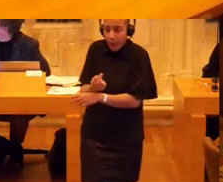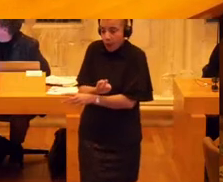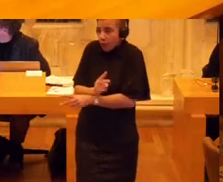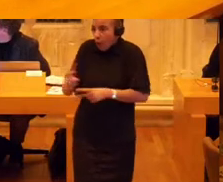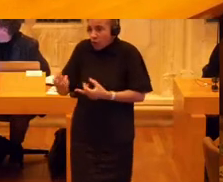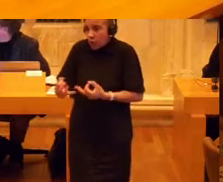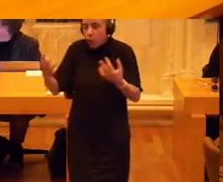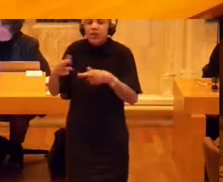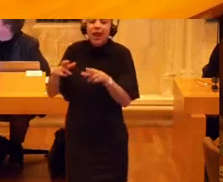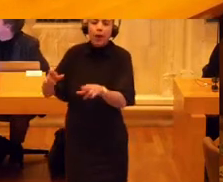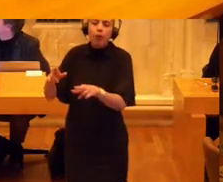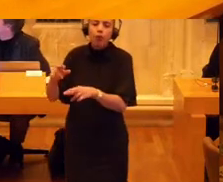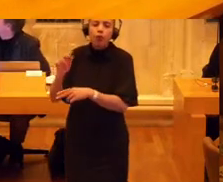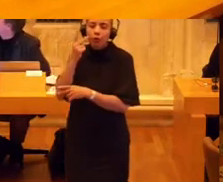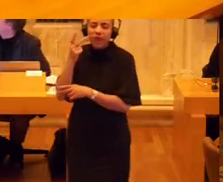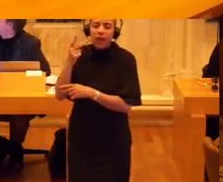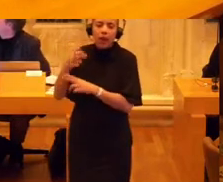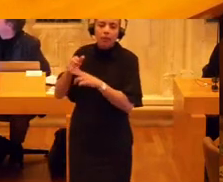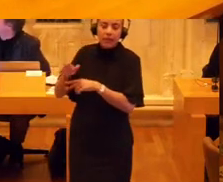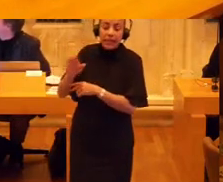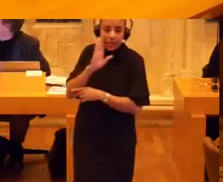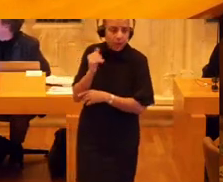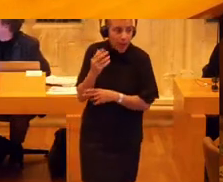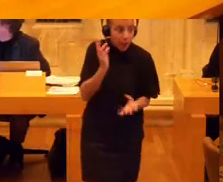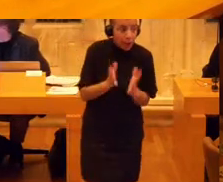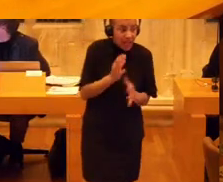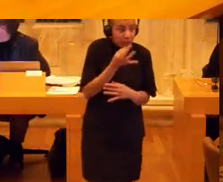particulièrement concerné sur le... Il y a un petit sujet de débouché, mais... cette